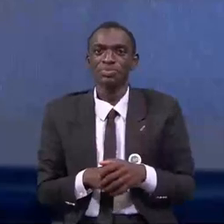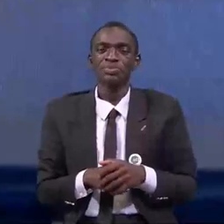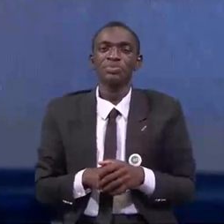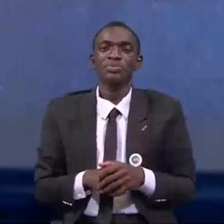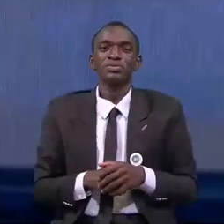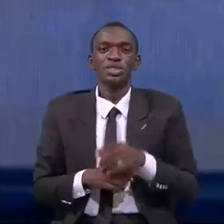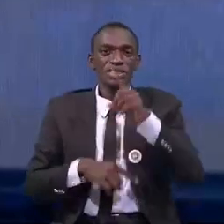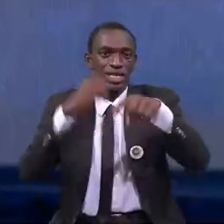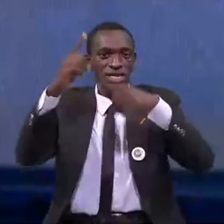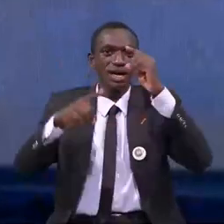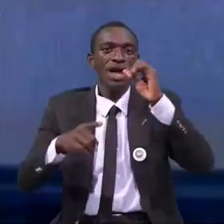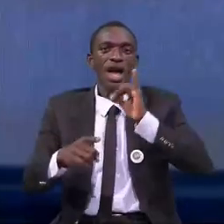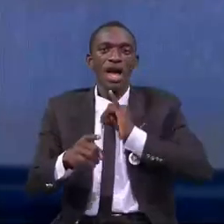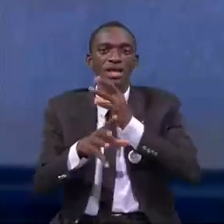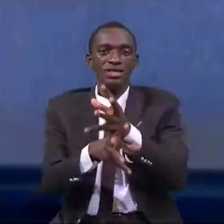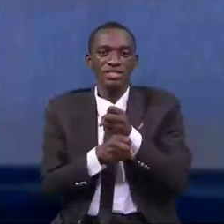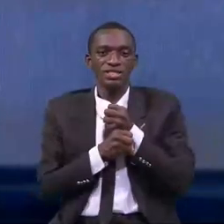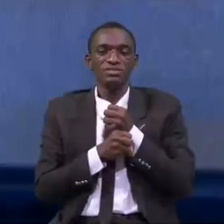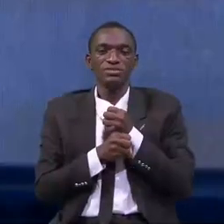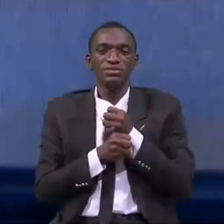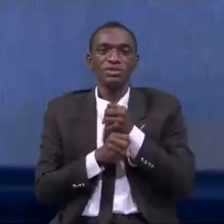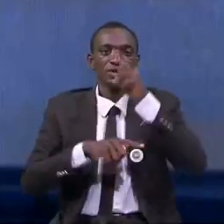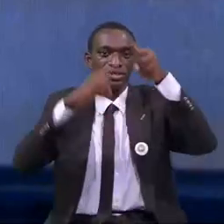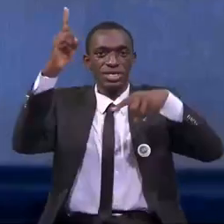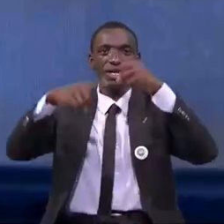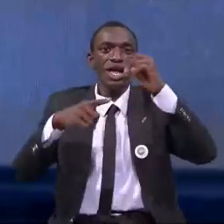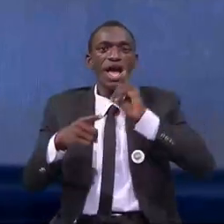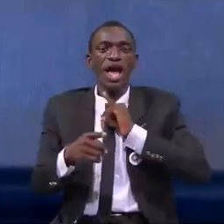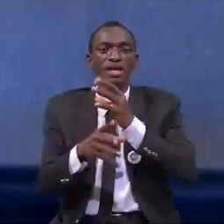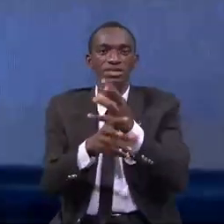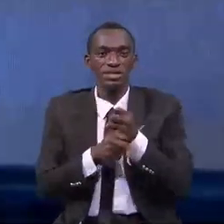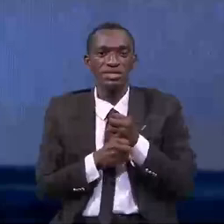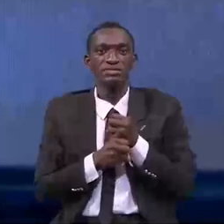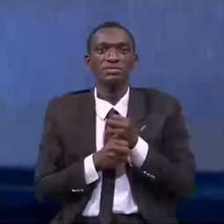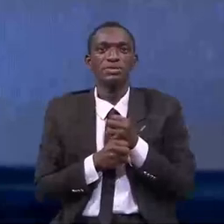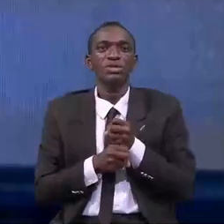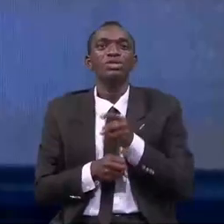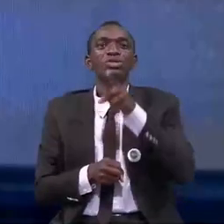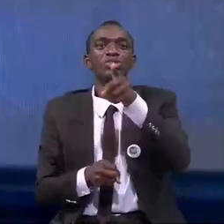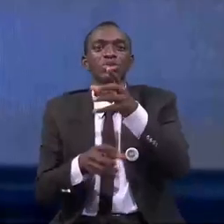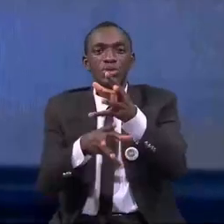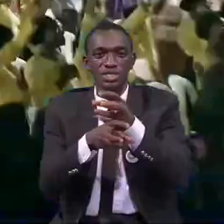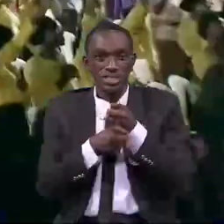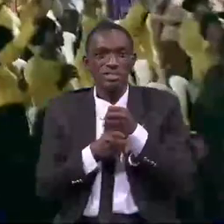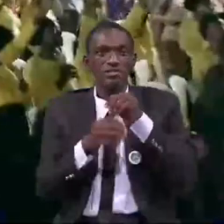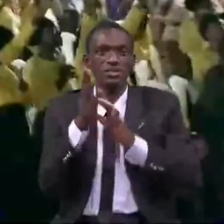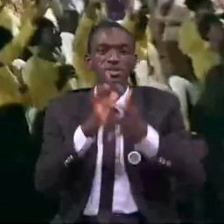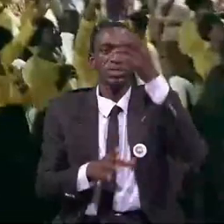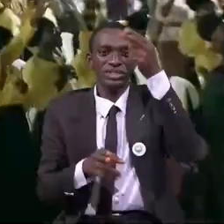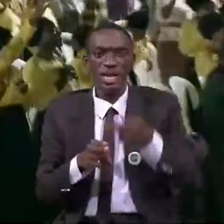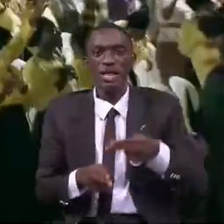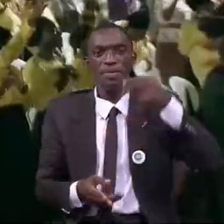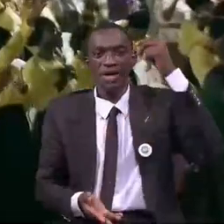vous je reçois je reçois vous allez recevoir au nom